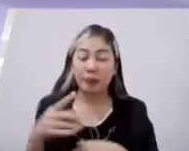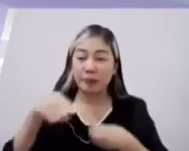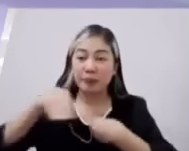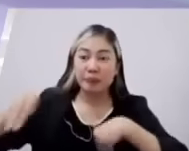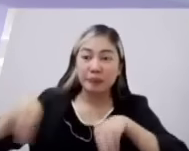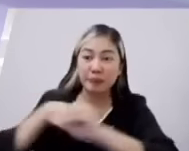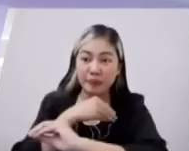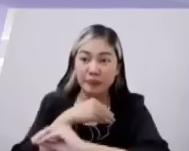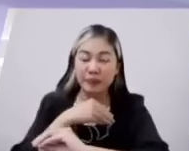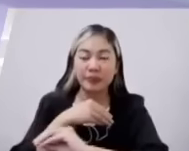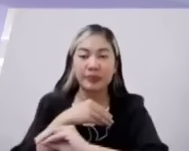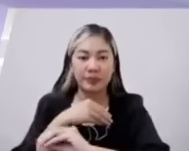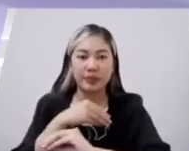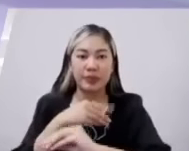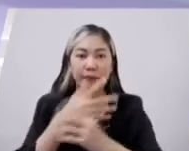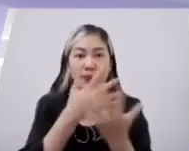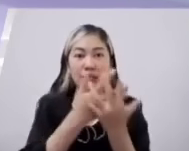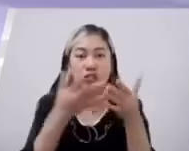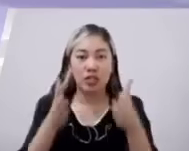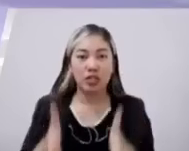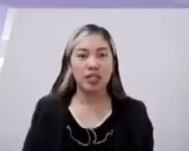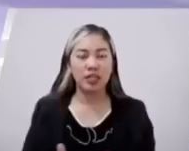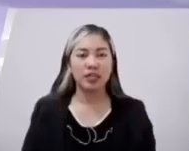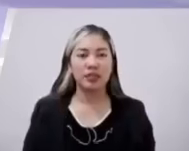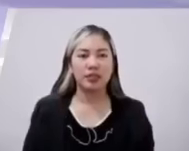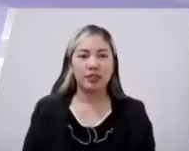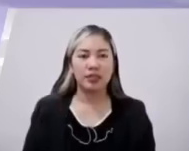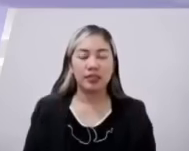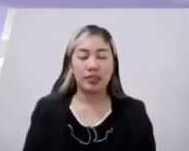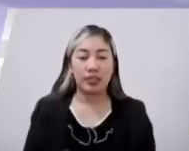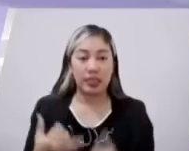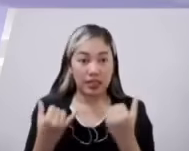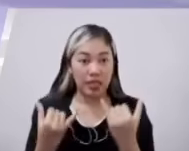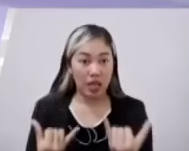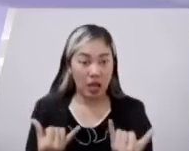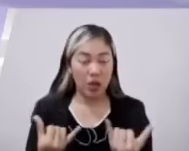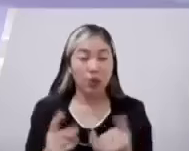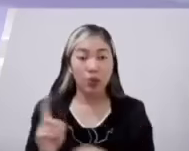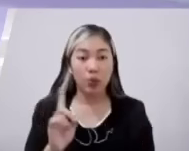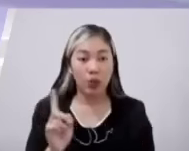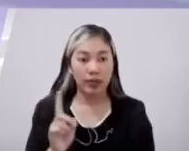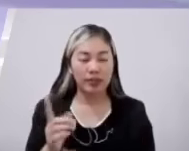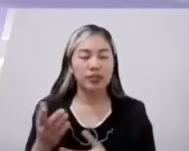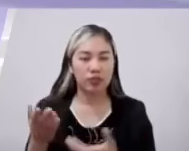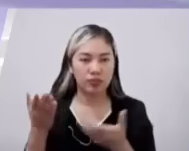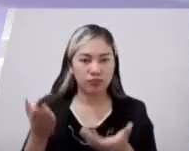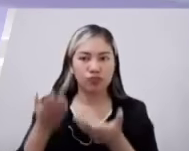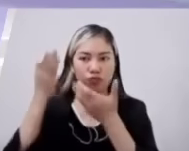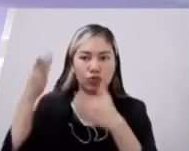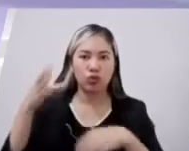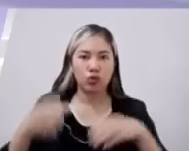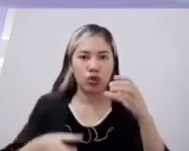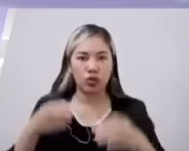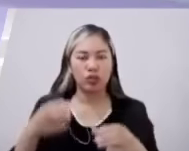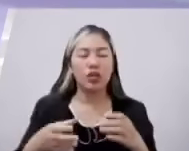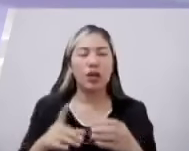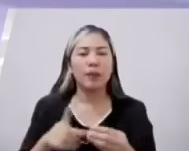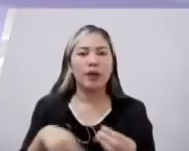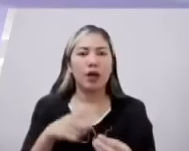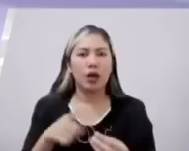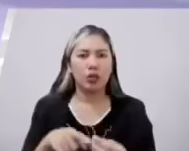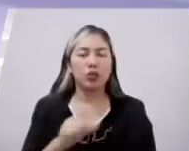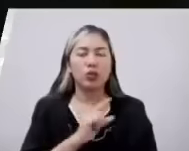ngayon daw, ang hinihintay ng kagawaran ay maiakyat na sa korte ang kasong qualified human trafficking na walang piyansa. Narito po ang aking